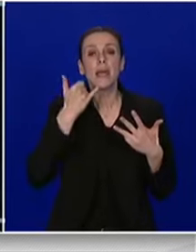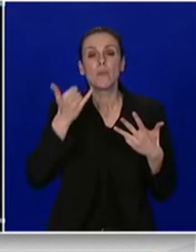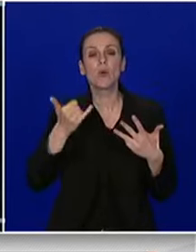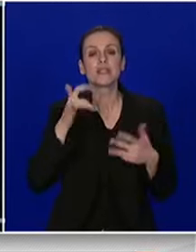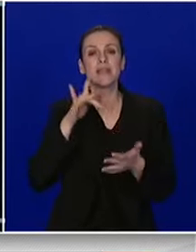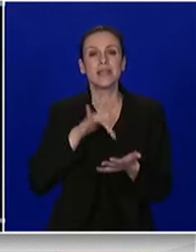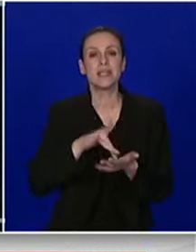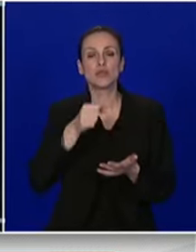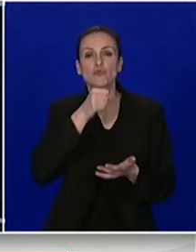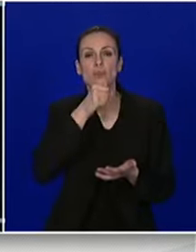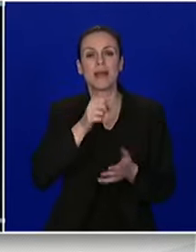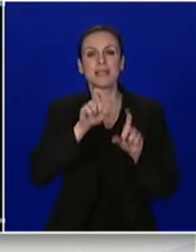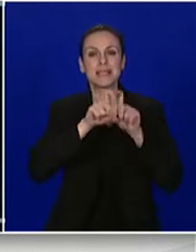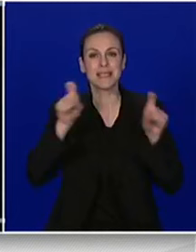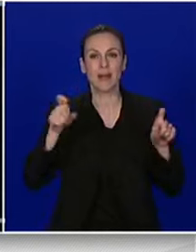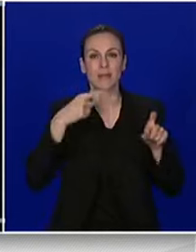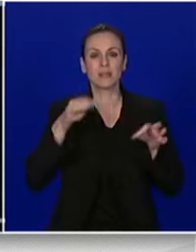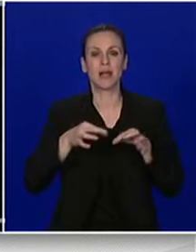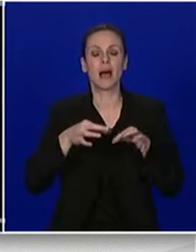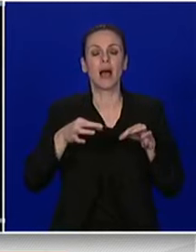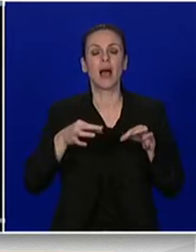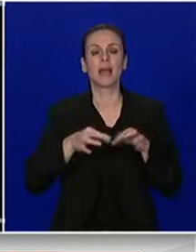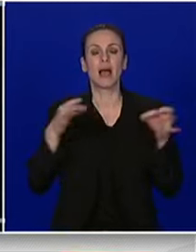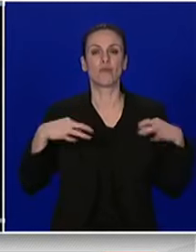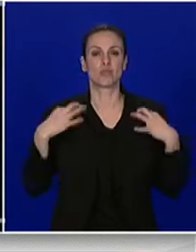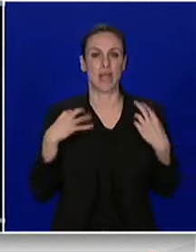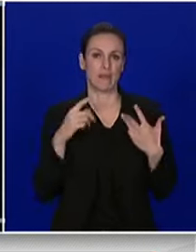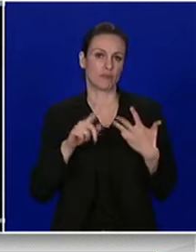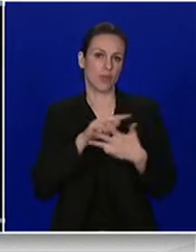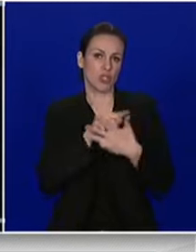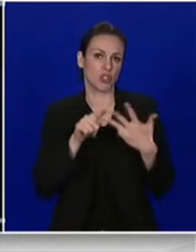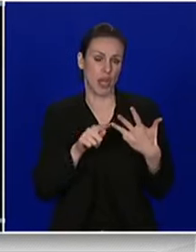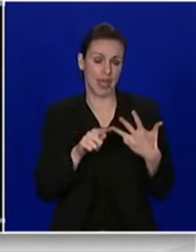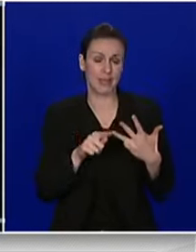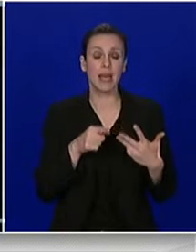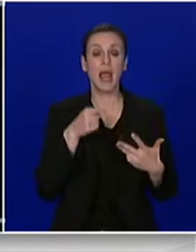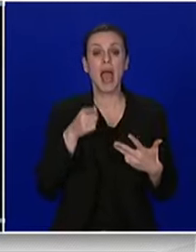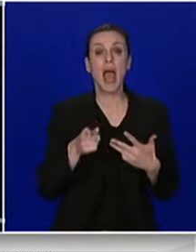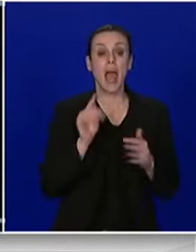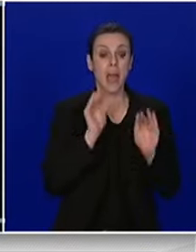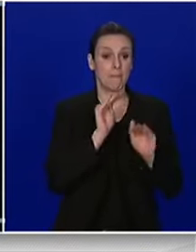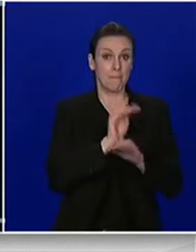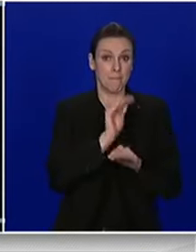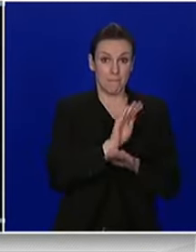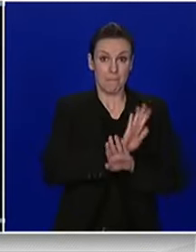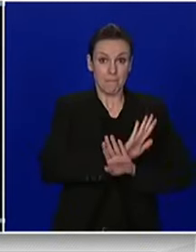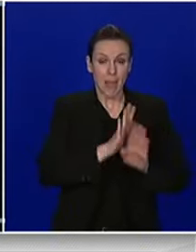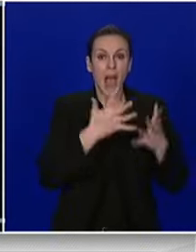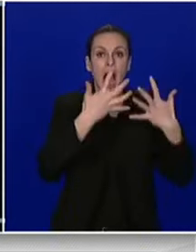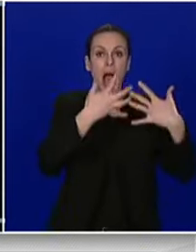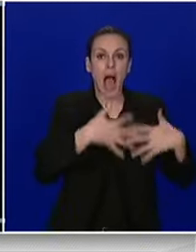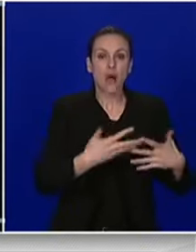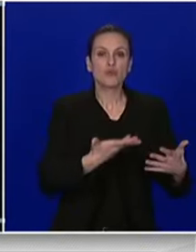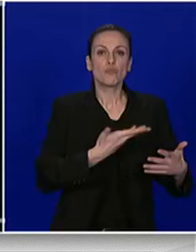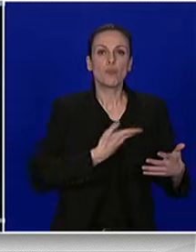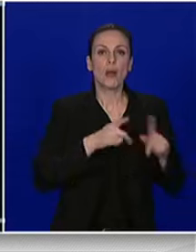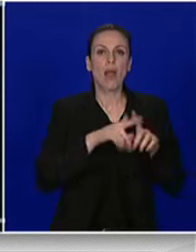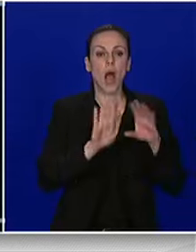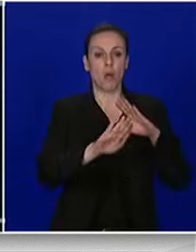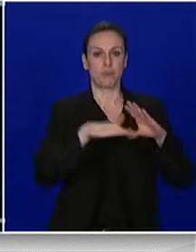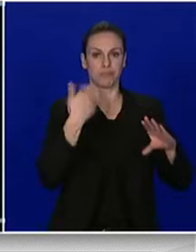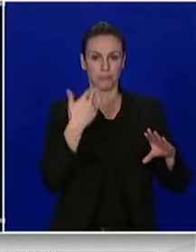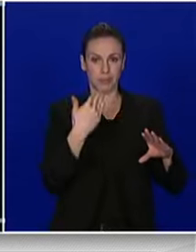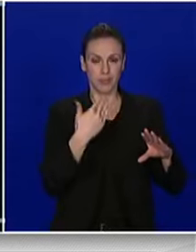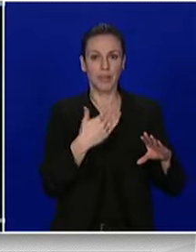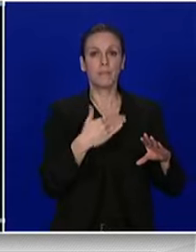centru Županijskog zavoda za javno zdravstvo. Nakon same prijave dobiva se automatski generirana povratna